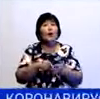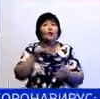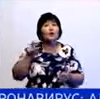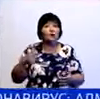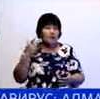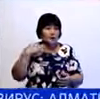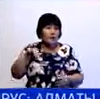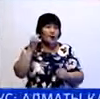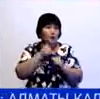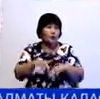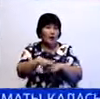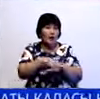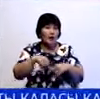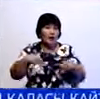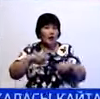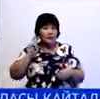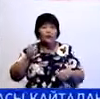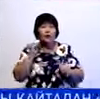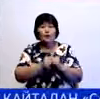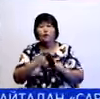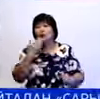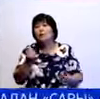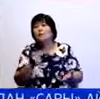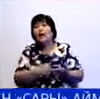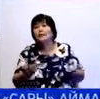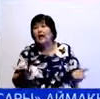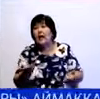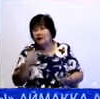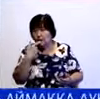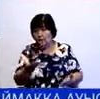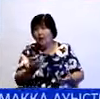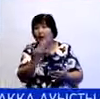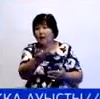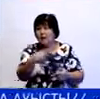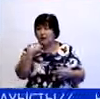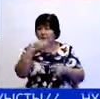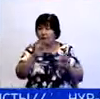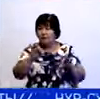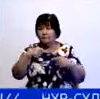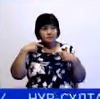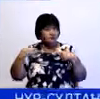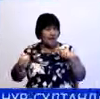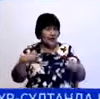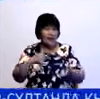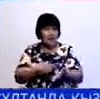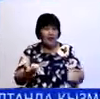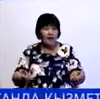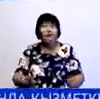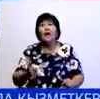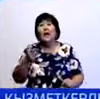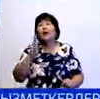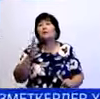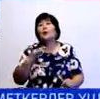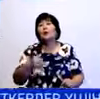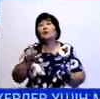сол күнделік базарға барып алып отырмыз, күнде сұраймыз, бағасы қандай мынаның деп. Ал сіздің берген ақпарға қарасақ, бұл басқа баға. Ғанибек